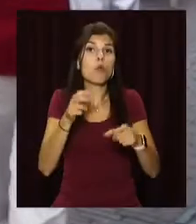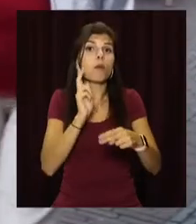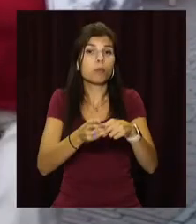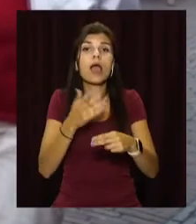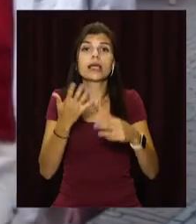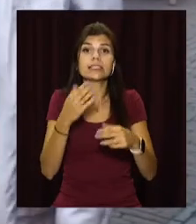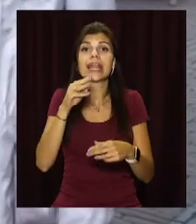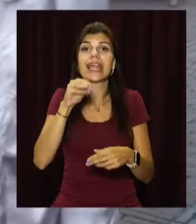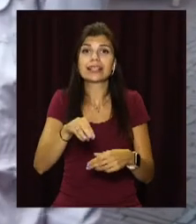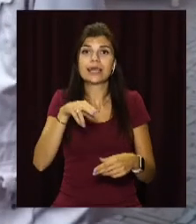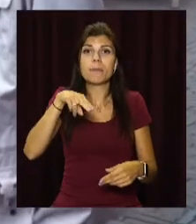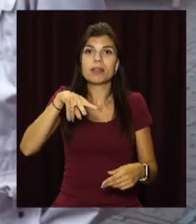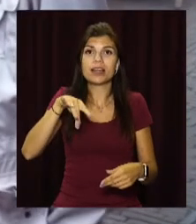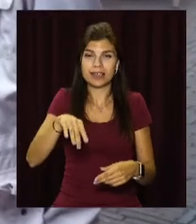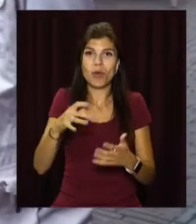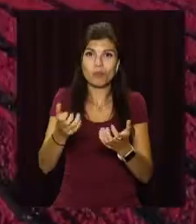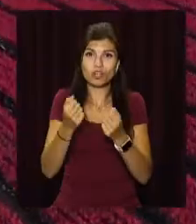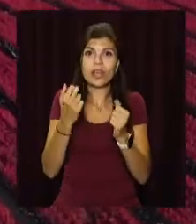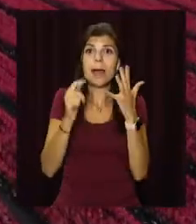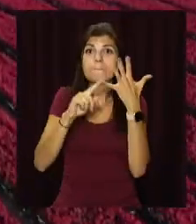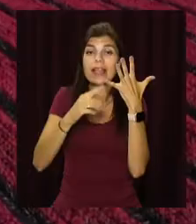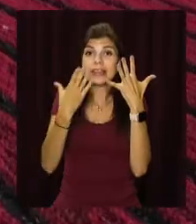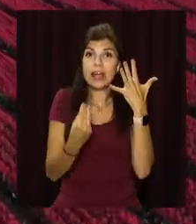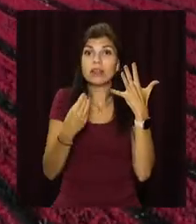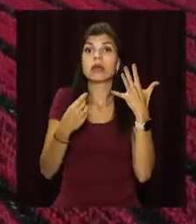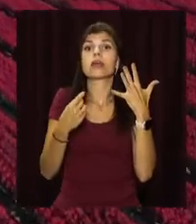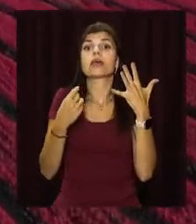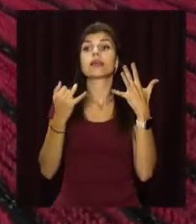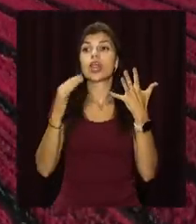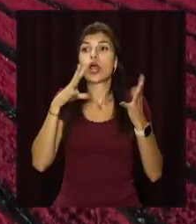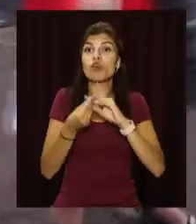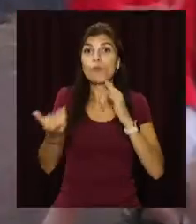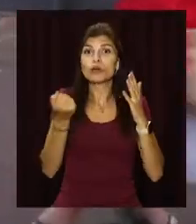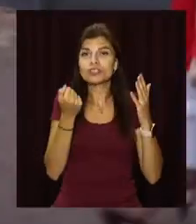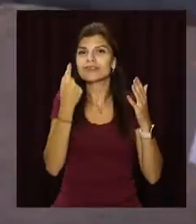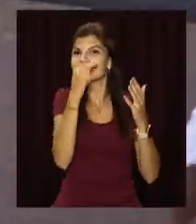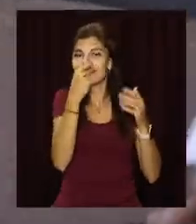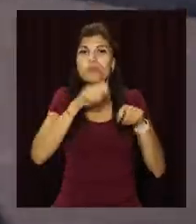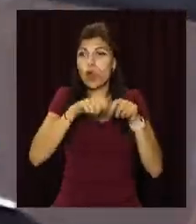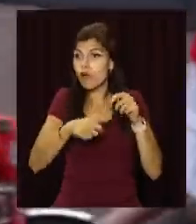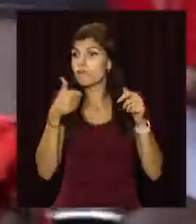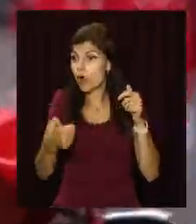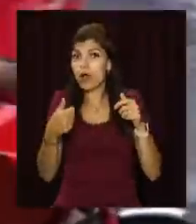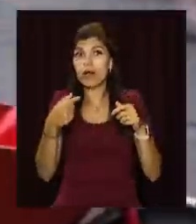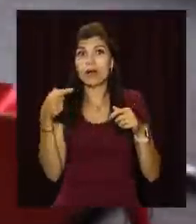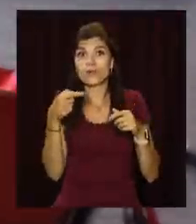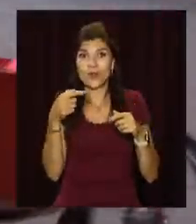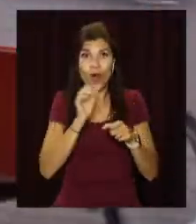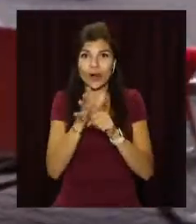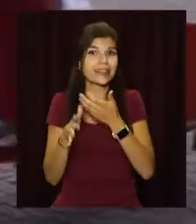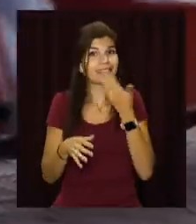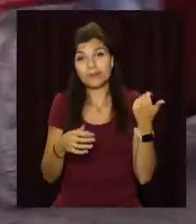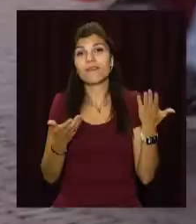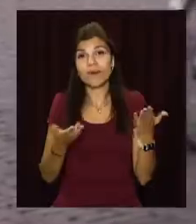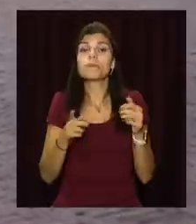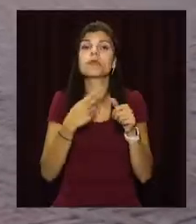після негативного результату ПЛР-тесту на п'ятий день карантину. Крім того, для в'їзду на територію Словаччини громадяни зобов'язані заповнити